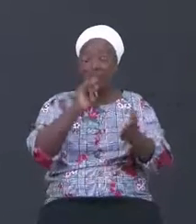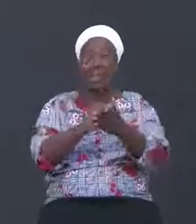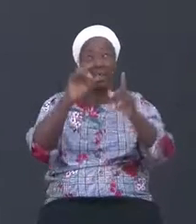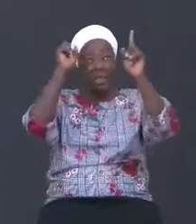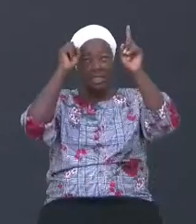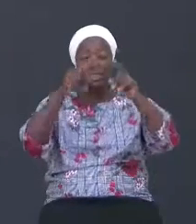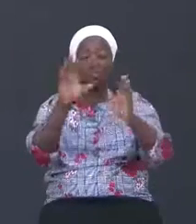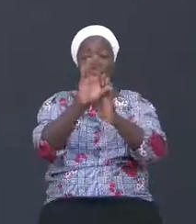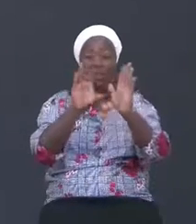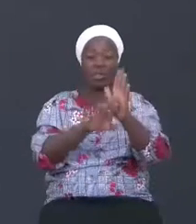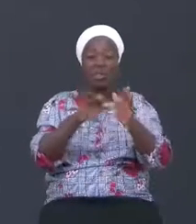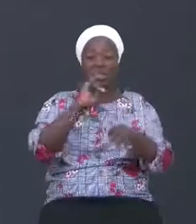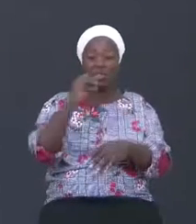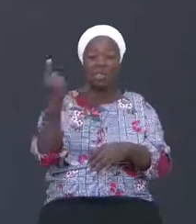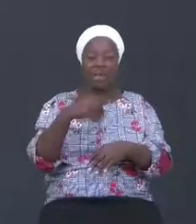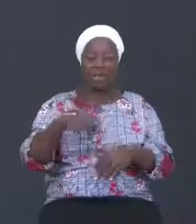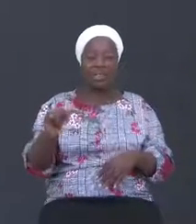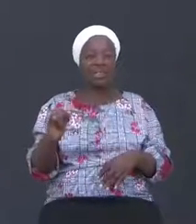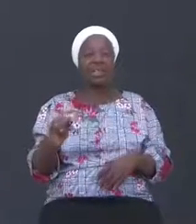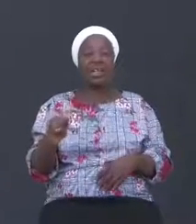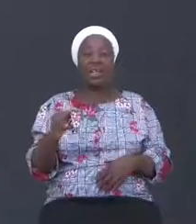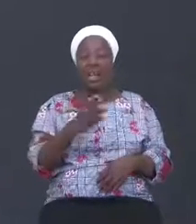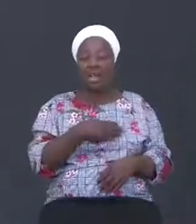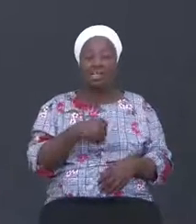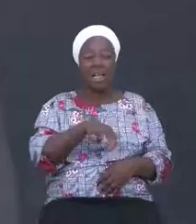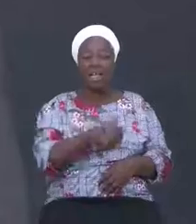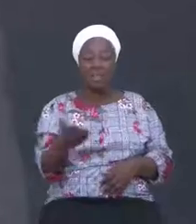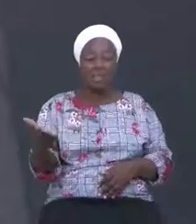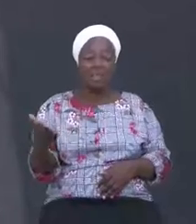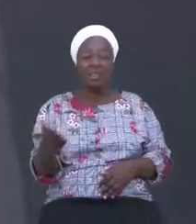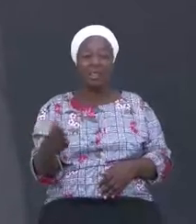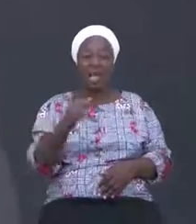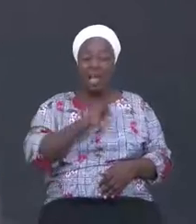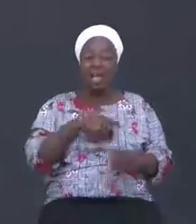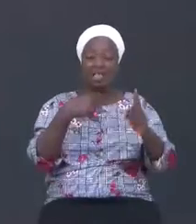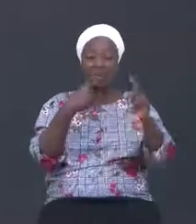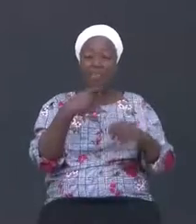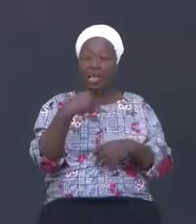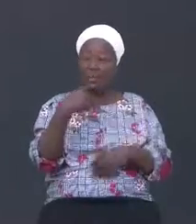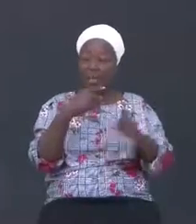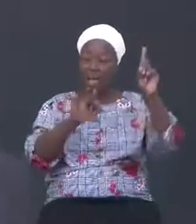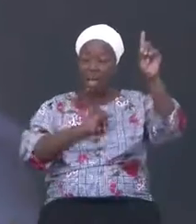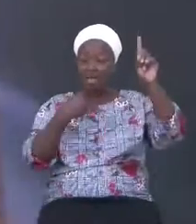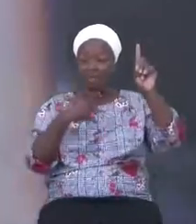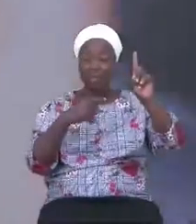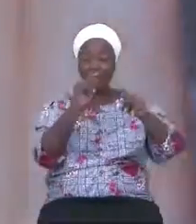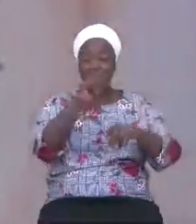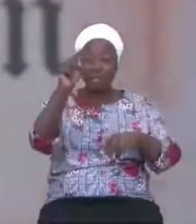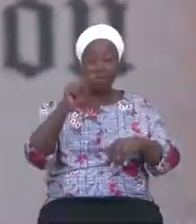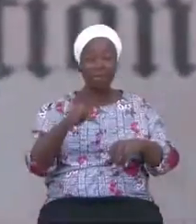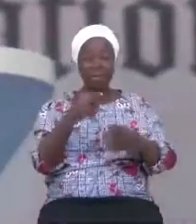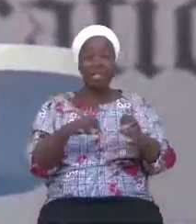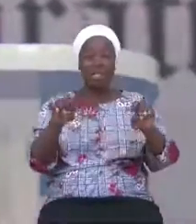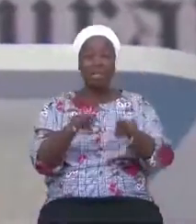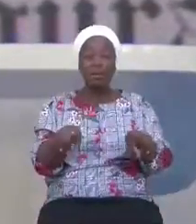que son commandement est la vie éternelle. C'est pourquoi les choses que je les dis comme